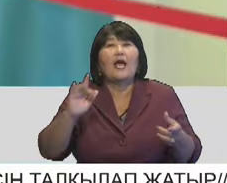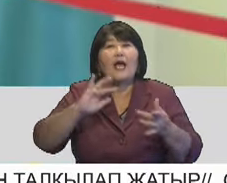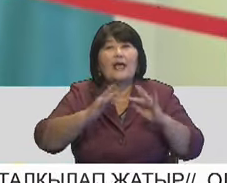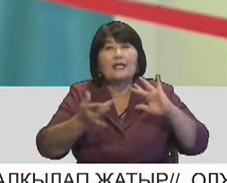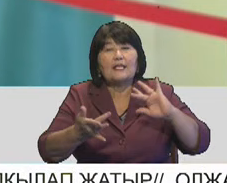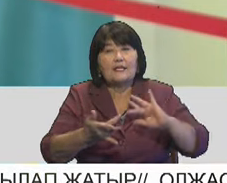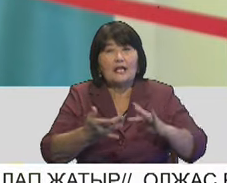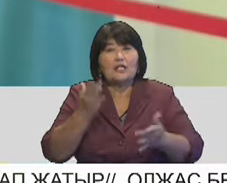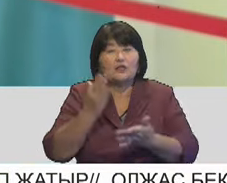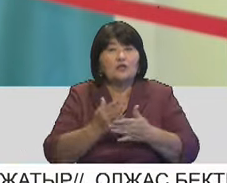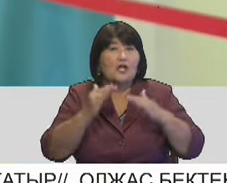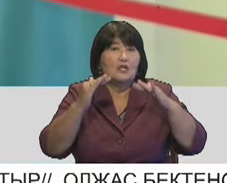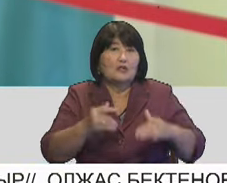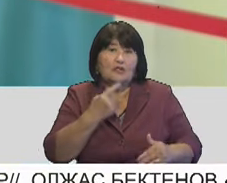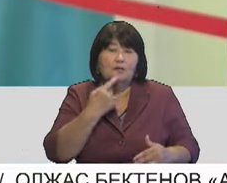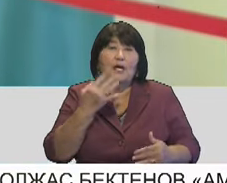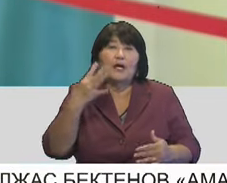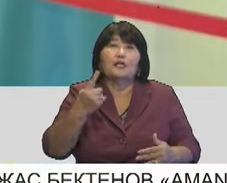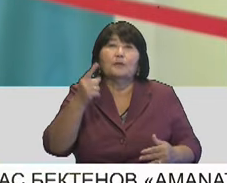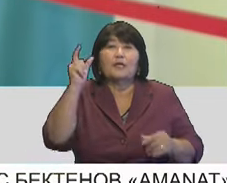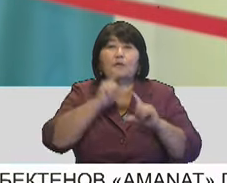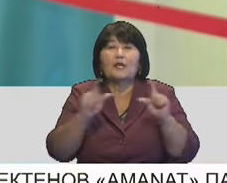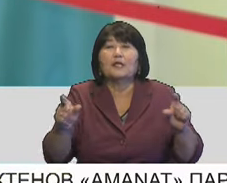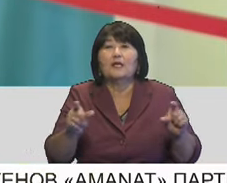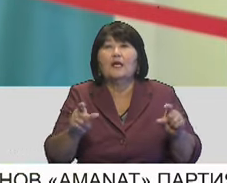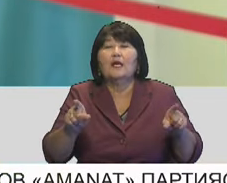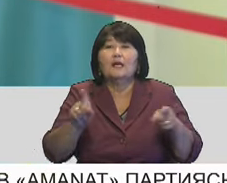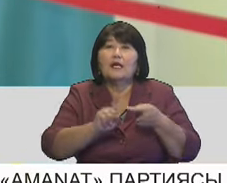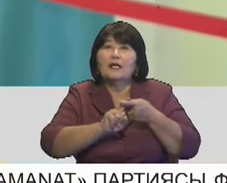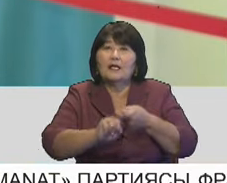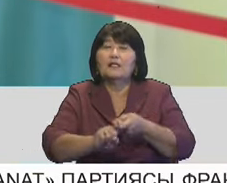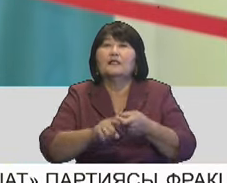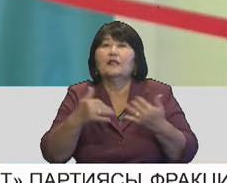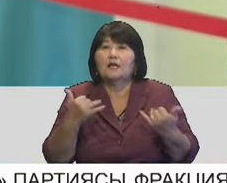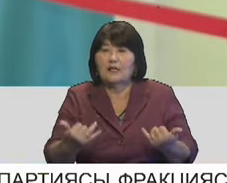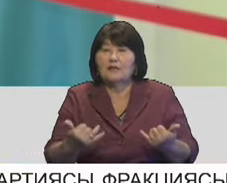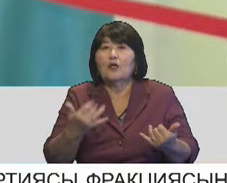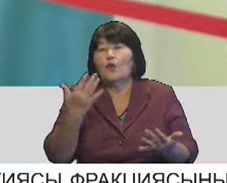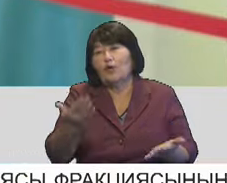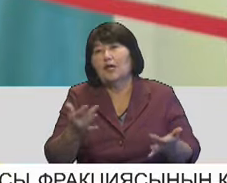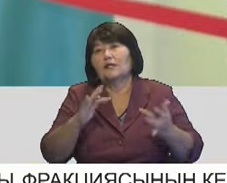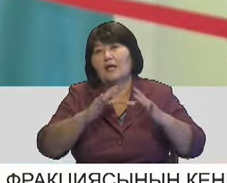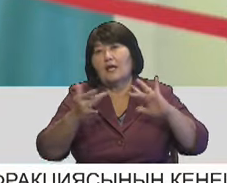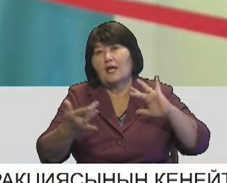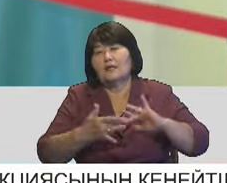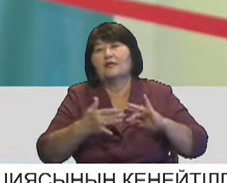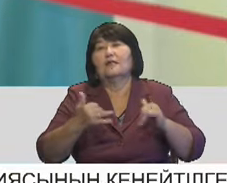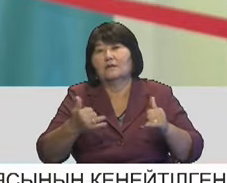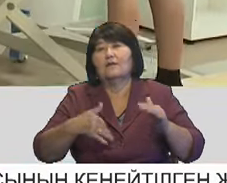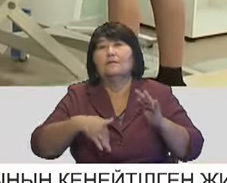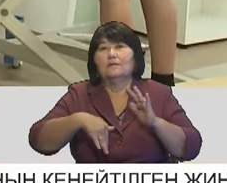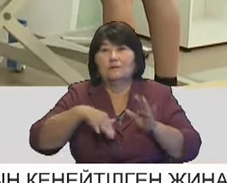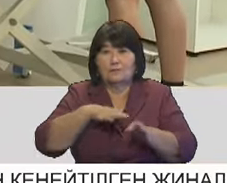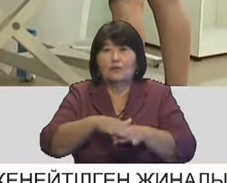желісі төмен болатын. 41 мектепке Starlink жүйесін енгізіп, қазір олардың да интернет жүйесін мәселесін толық